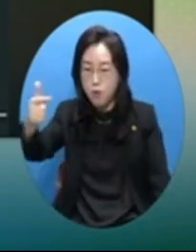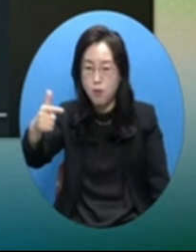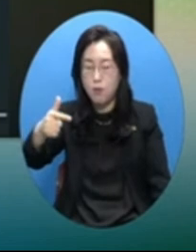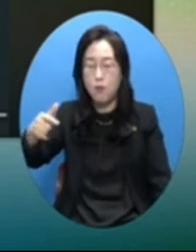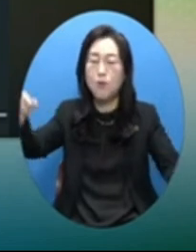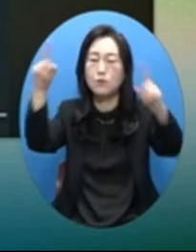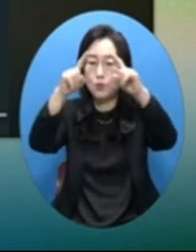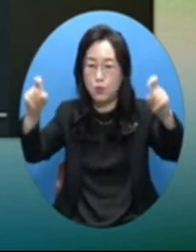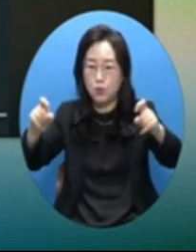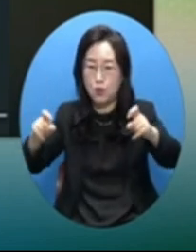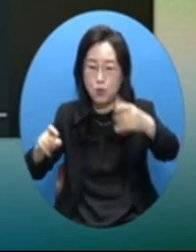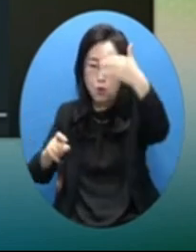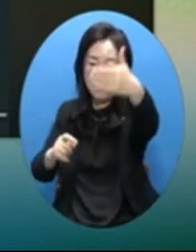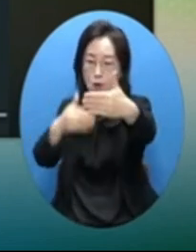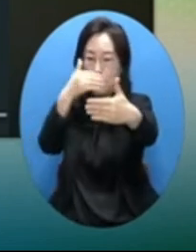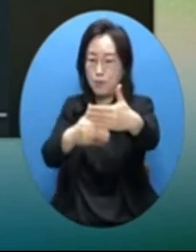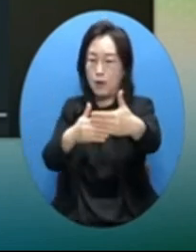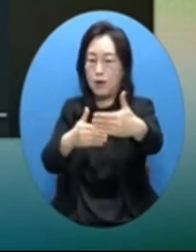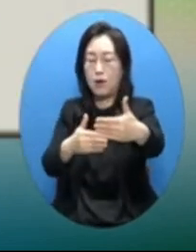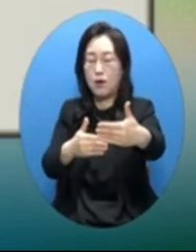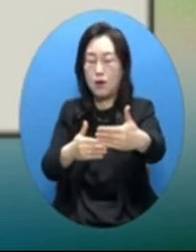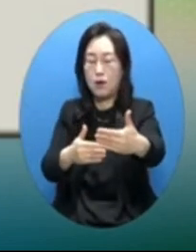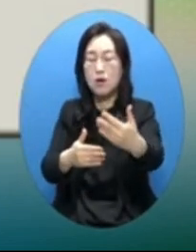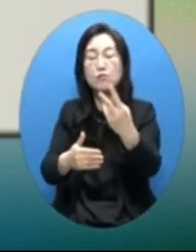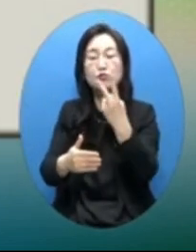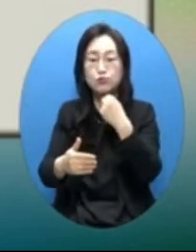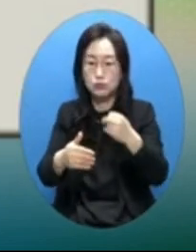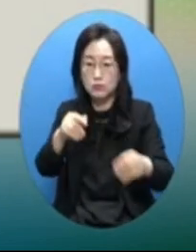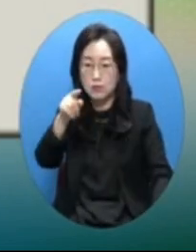두겹으로 외벽 너비가 1.5m에서